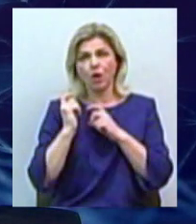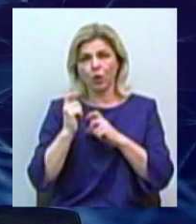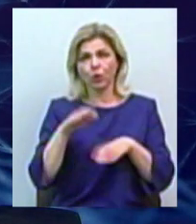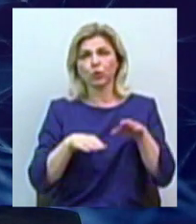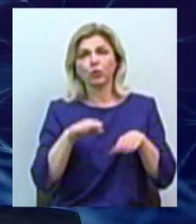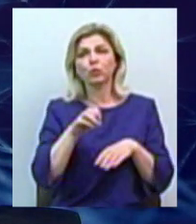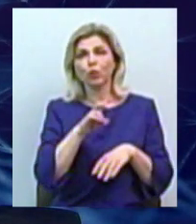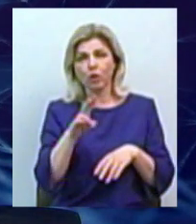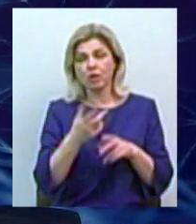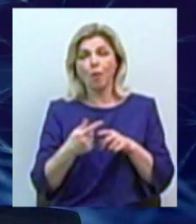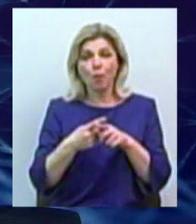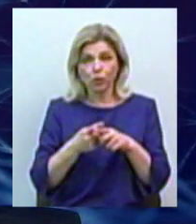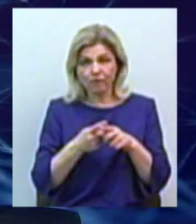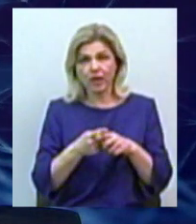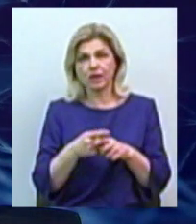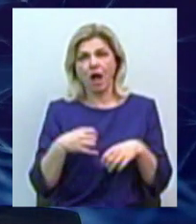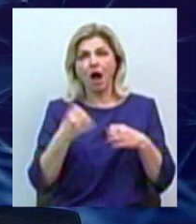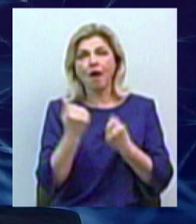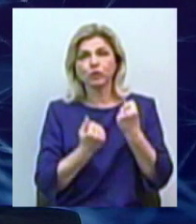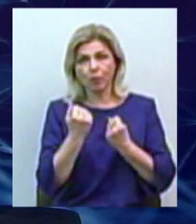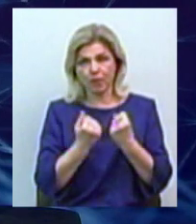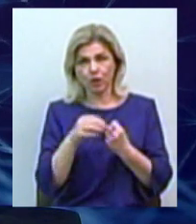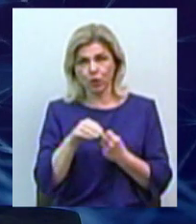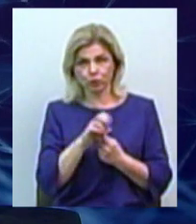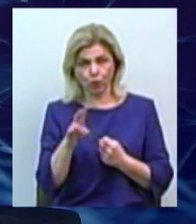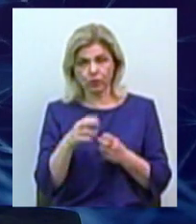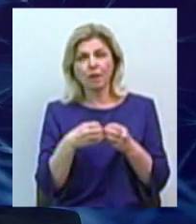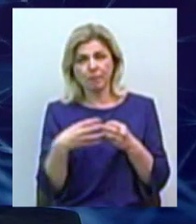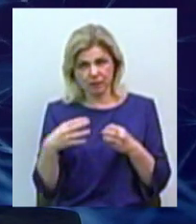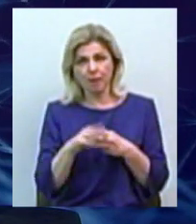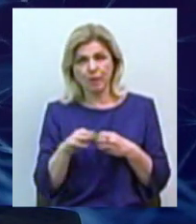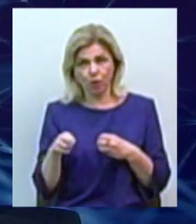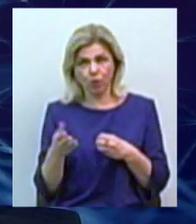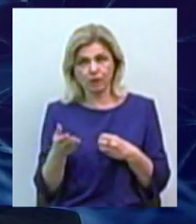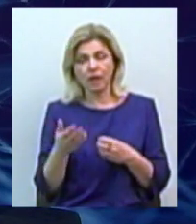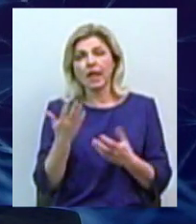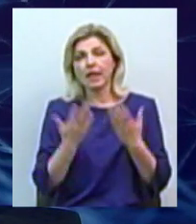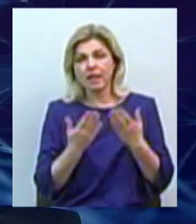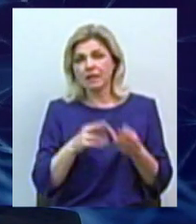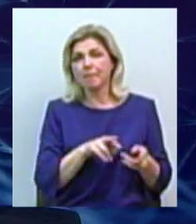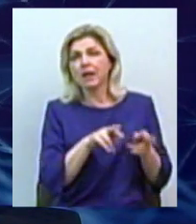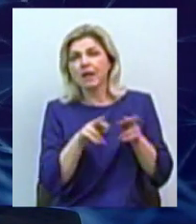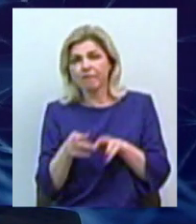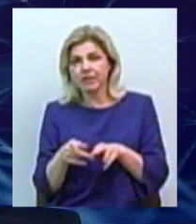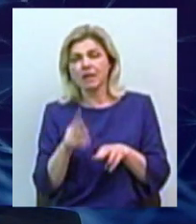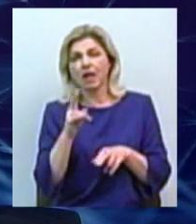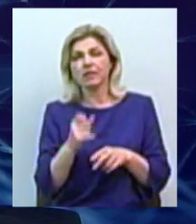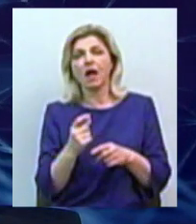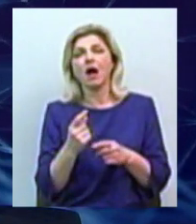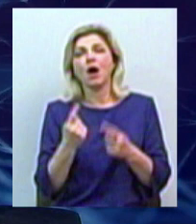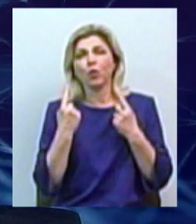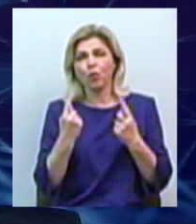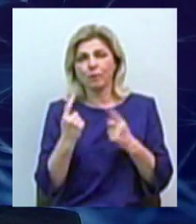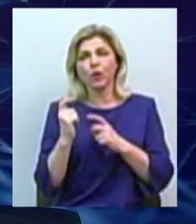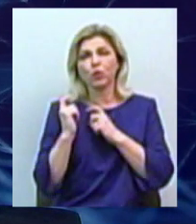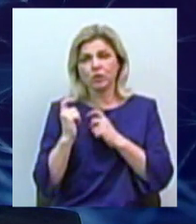іде автомобільним транспортом, 15 мільйонів тонн. 15 мільйонів тонн, якщо перевести на одиниці великовантажного транспорту,